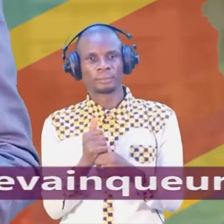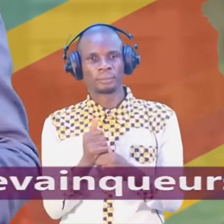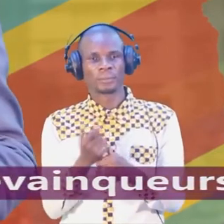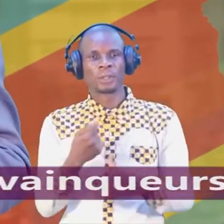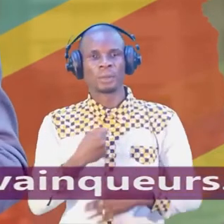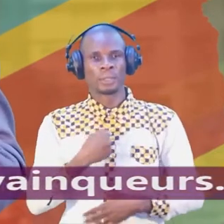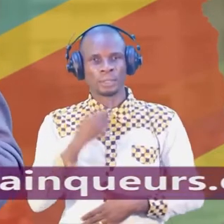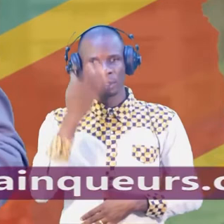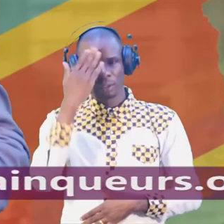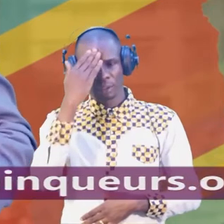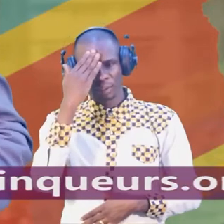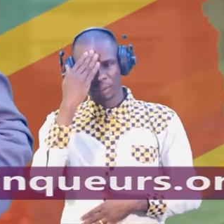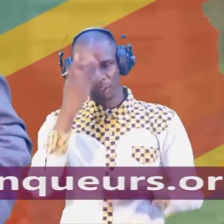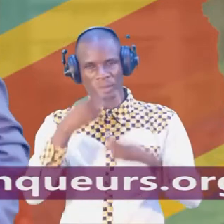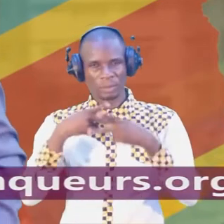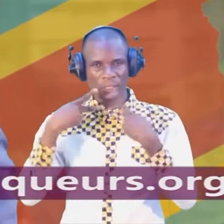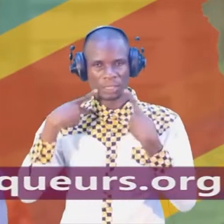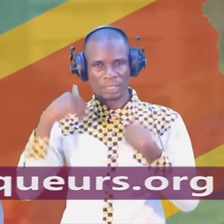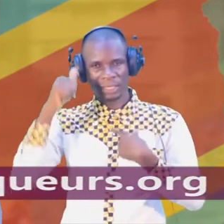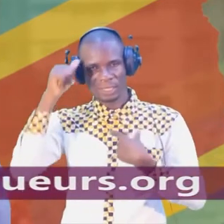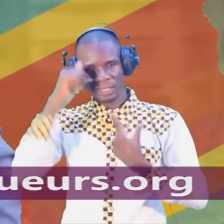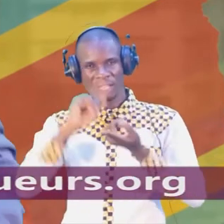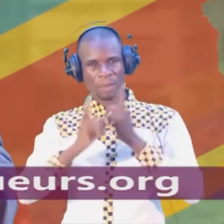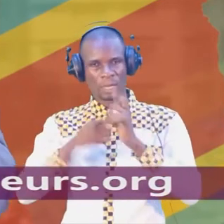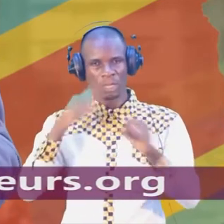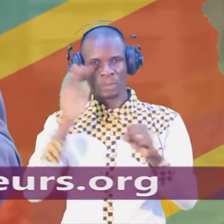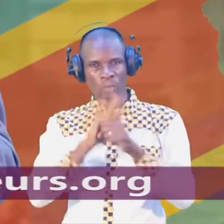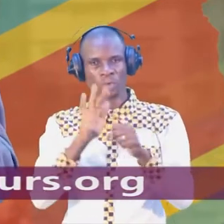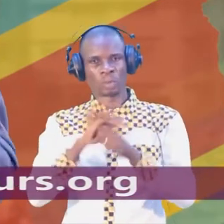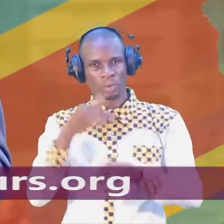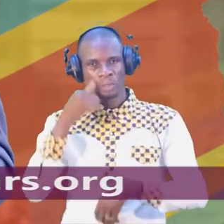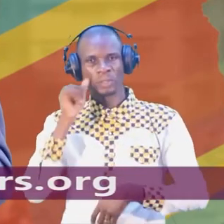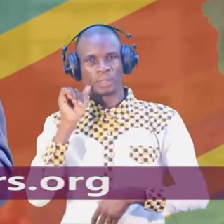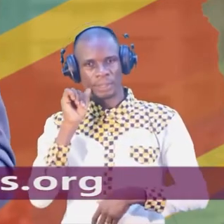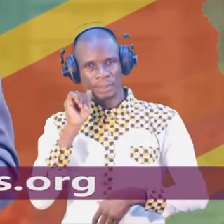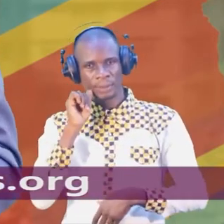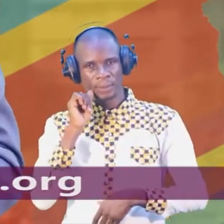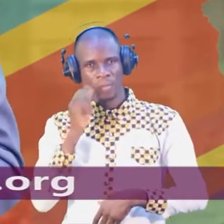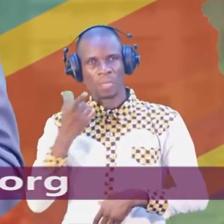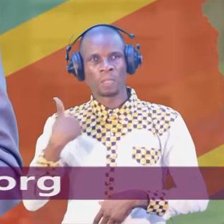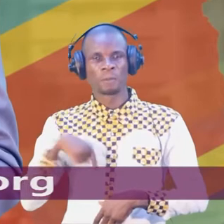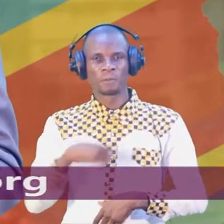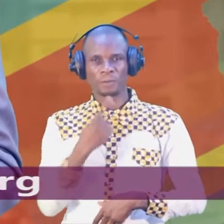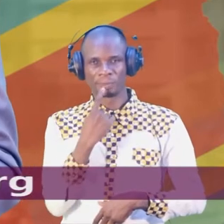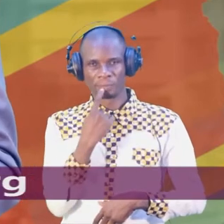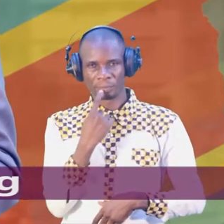J'espère que l'orateur en a parlé suffisamment bien. Sana jana nous pouvons seulement dire que